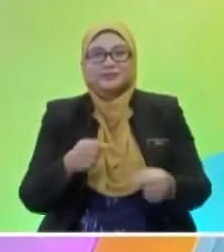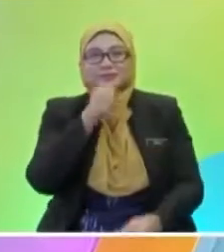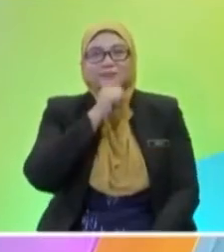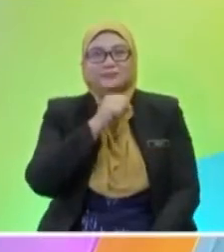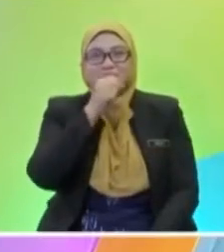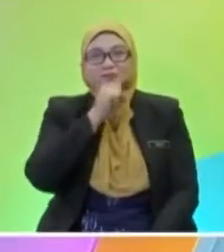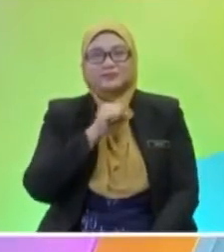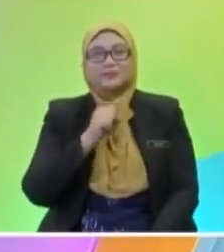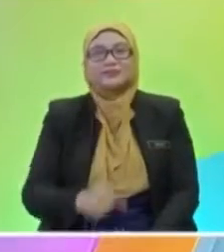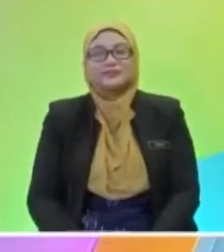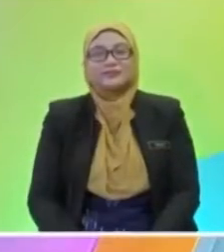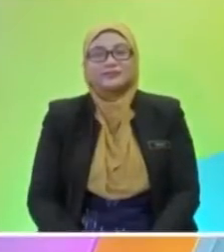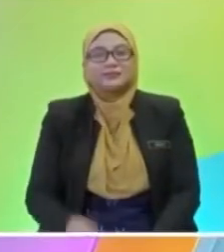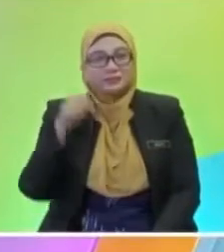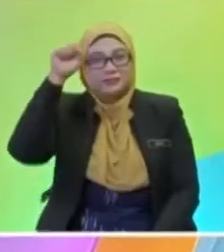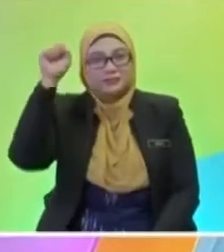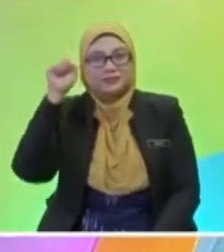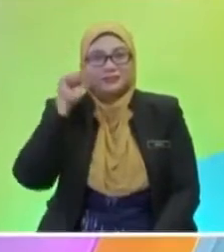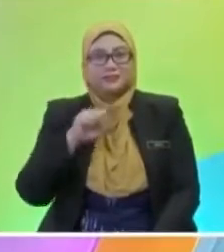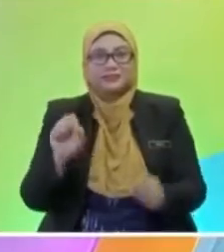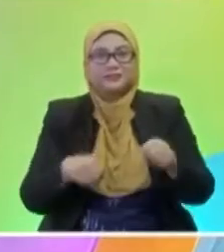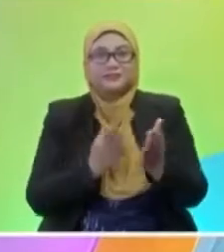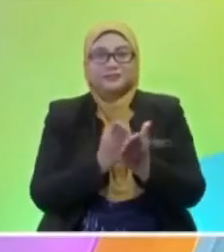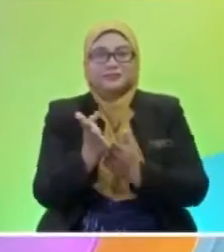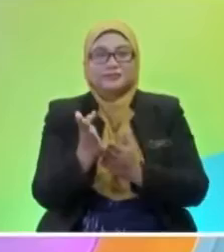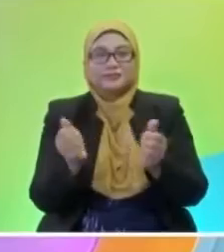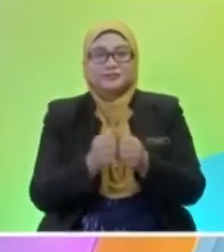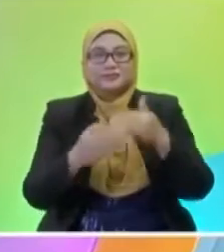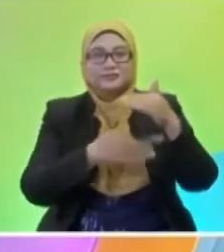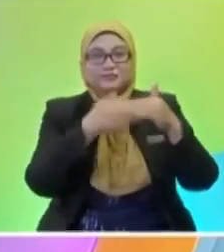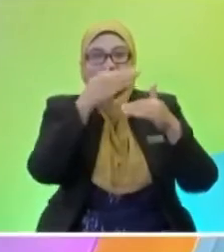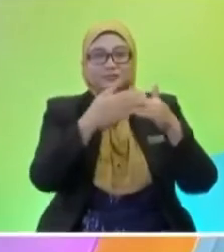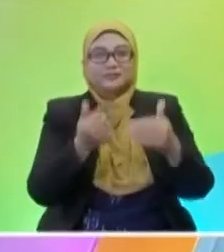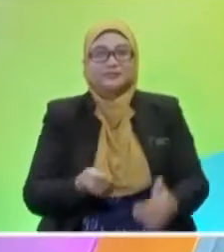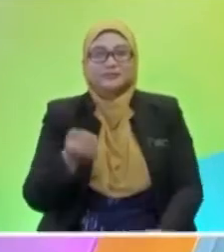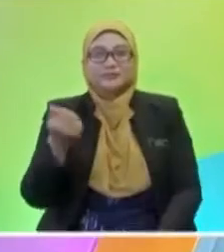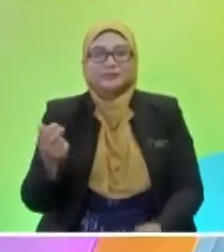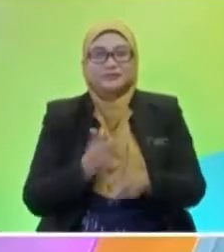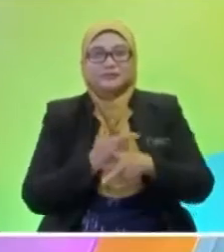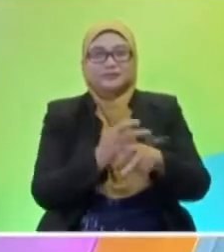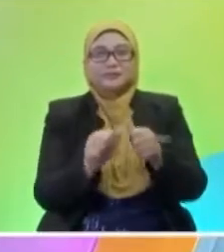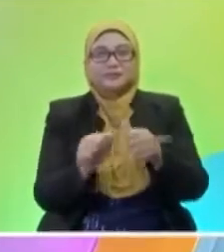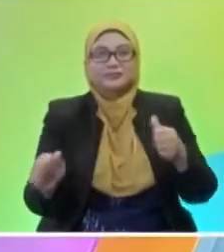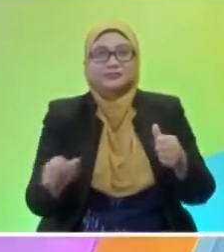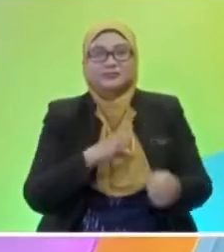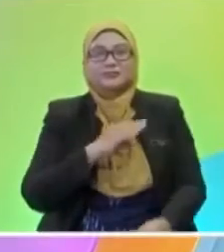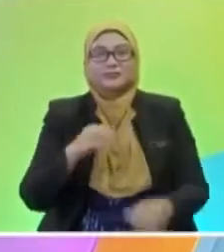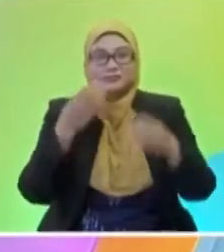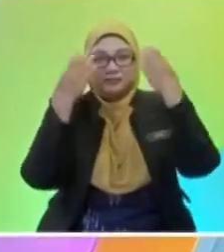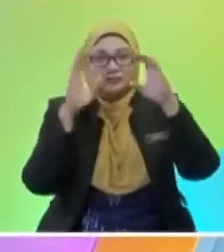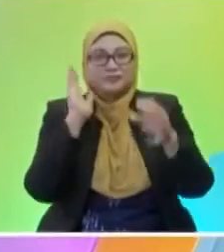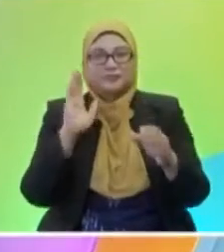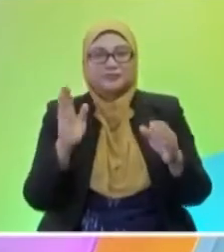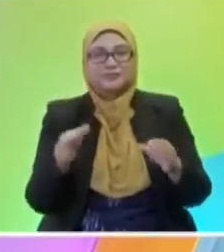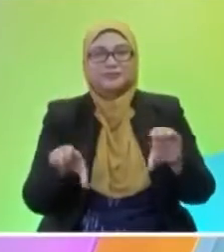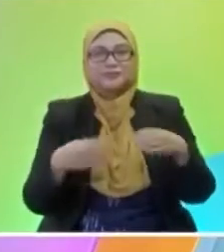dengan Syafiqah punya membina alat kawalan jauh. Cikgu akan teruskan dengan cikgunya kereta kawalan jauh. Okey. Baiklah cikgu.